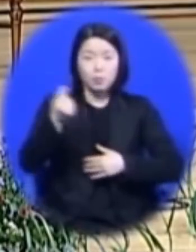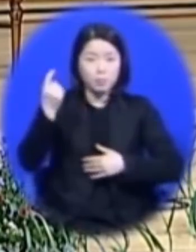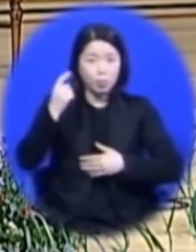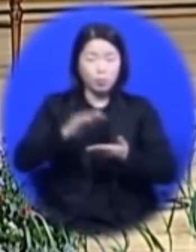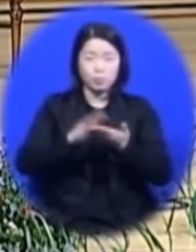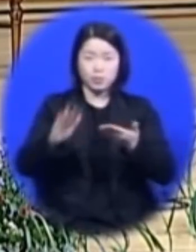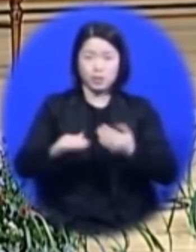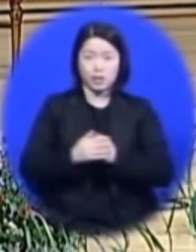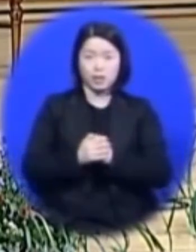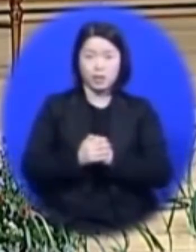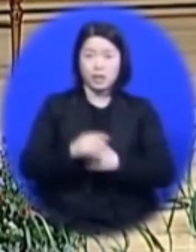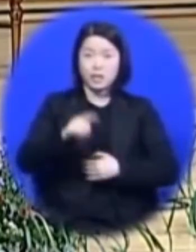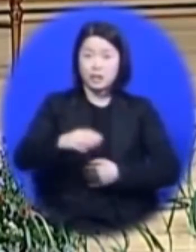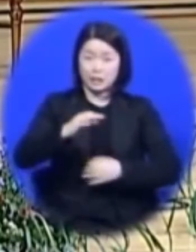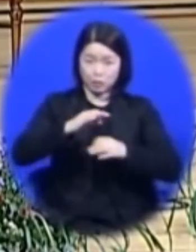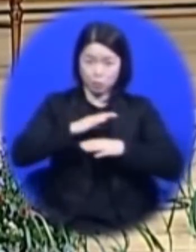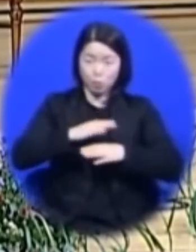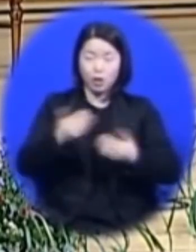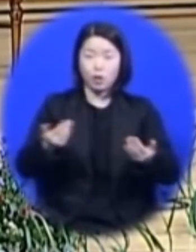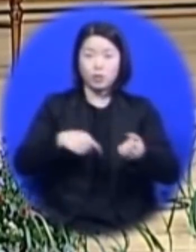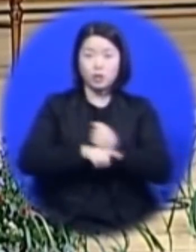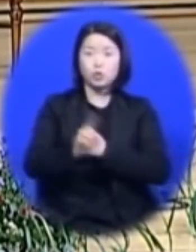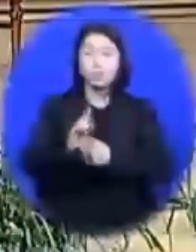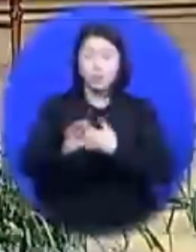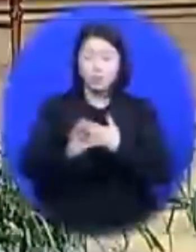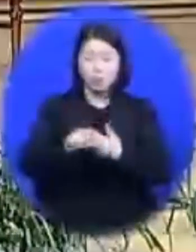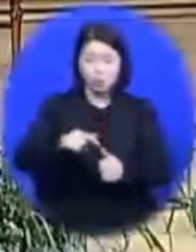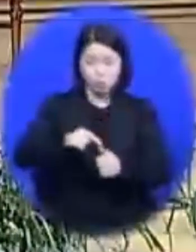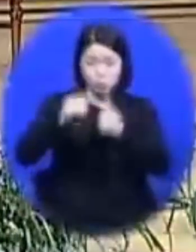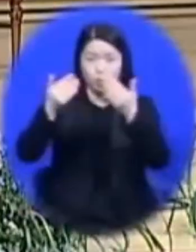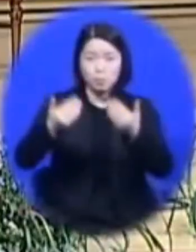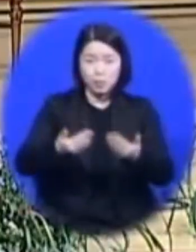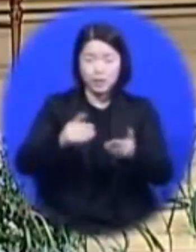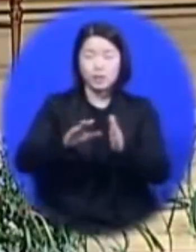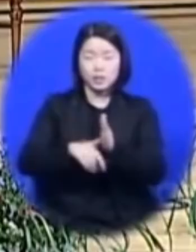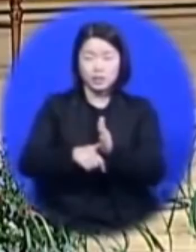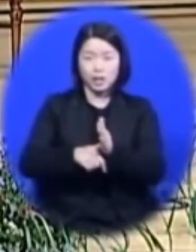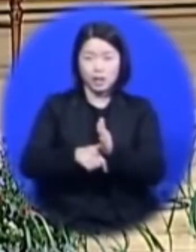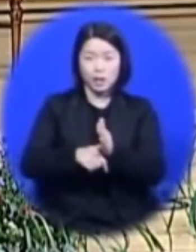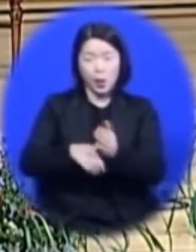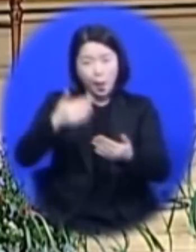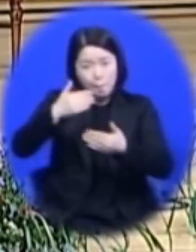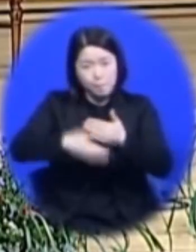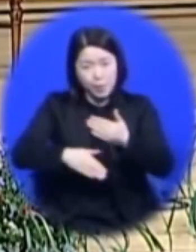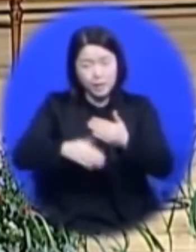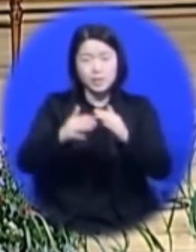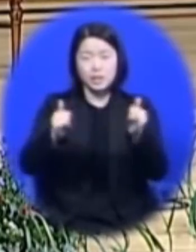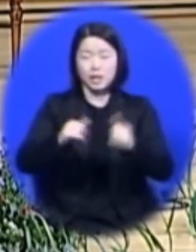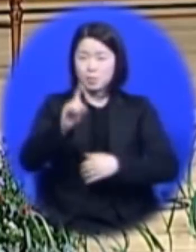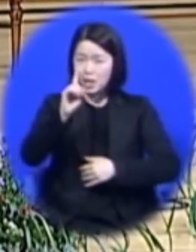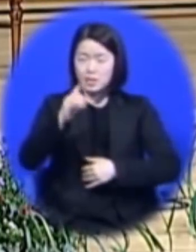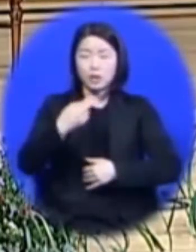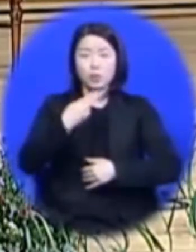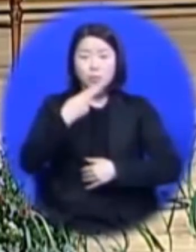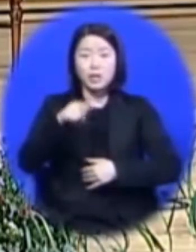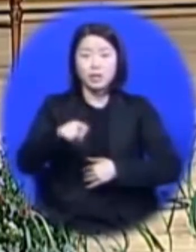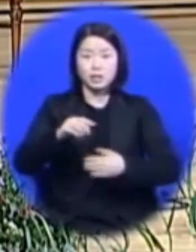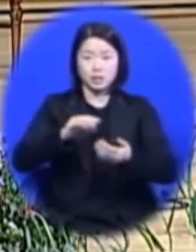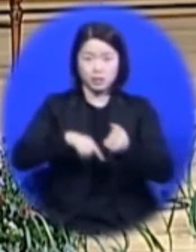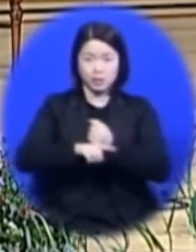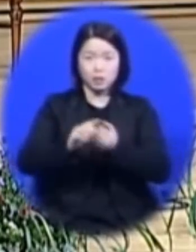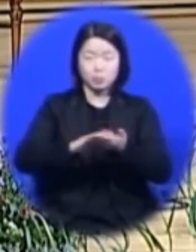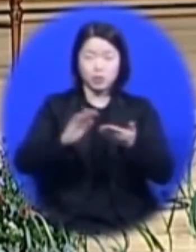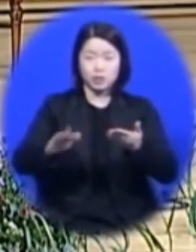이것이 놀라운 것은 구원 봤는데 아 제외된 사람이 한 사람도 없다는 뜻이기 때문입니다